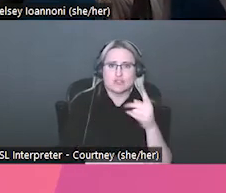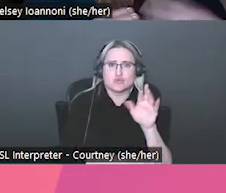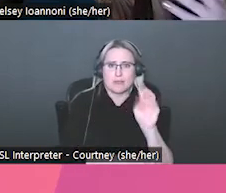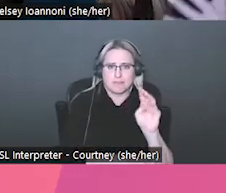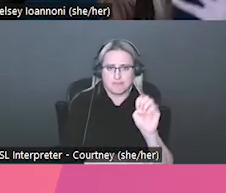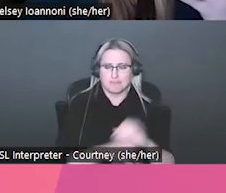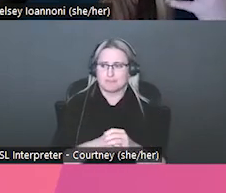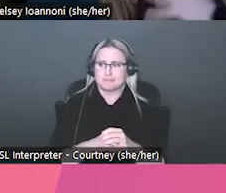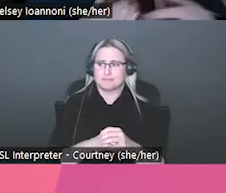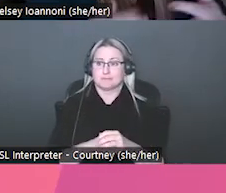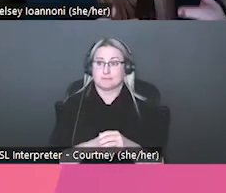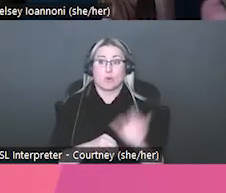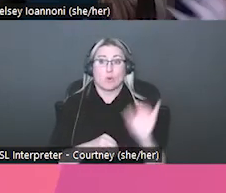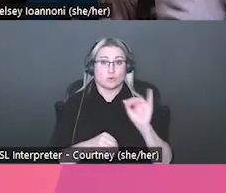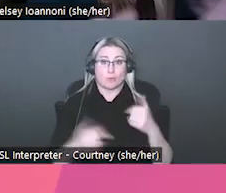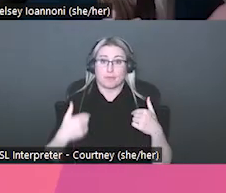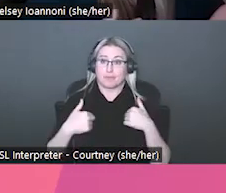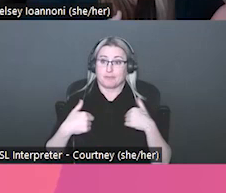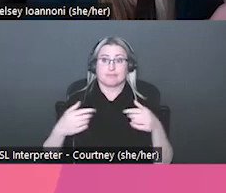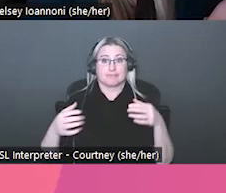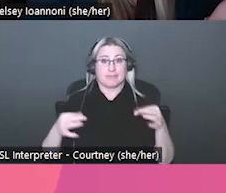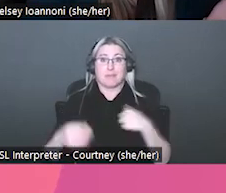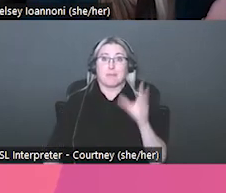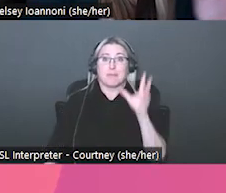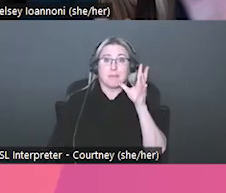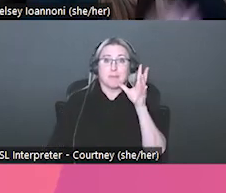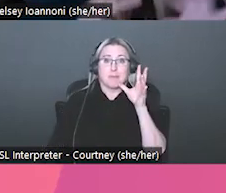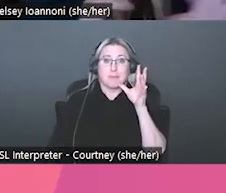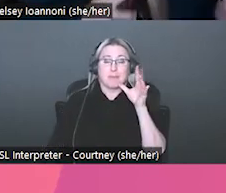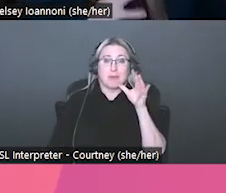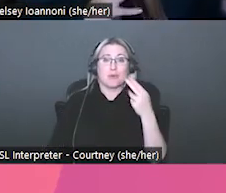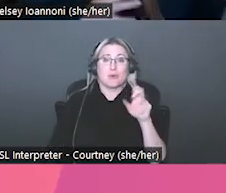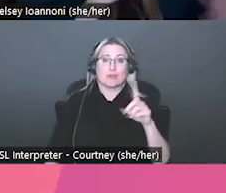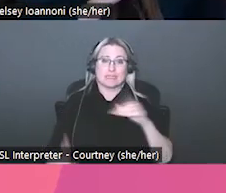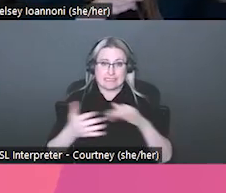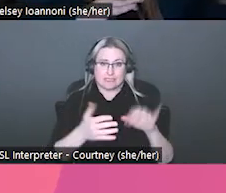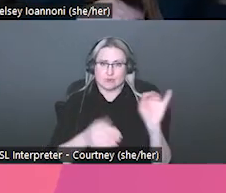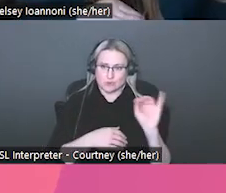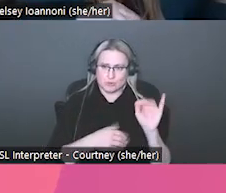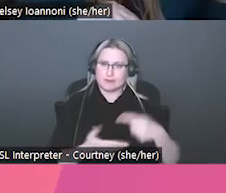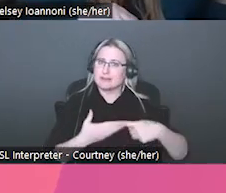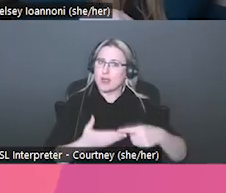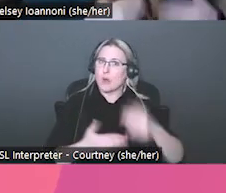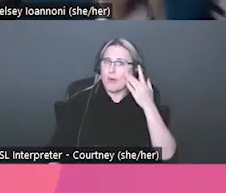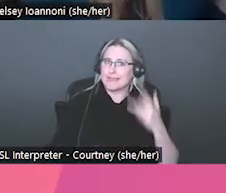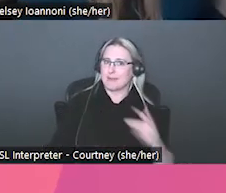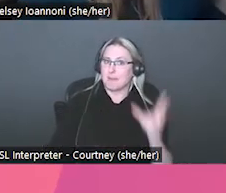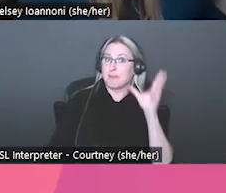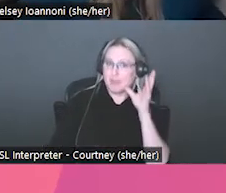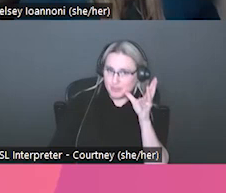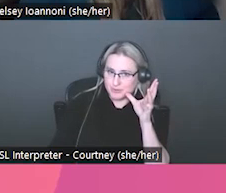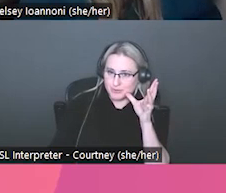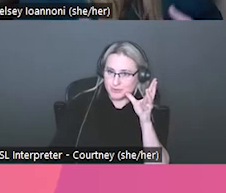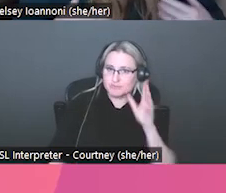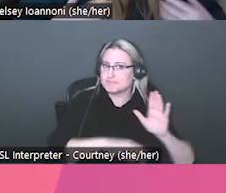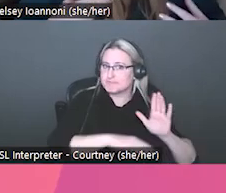le contexte de cette discussion, surtout si quelqu'un fait des études sur la maternité, qu'il y a une toute autre